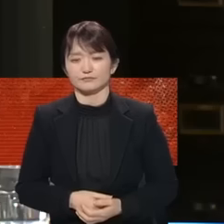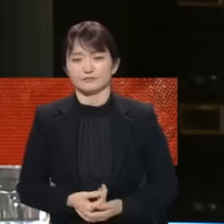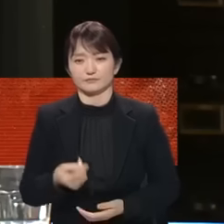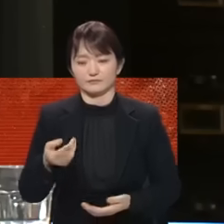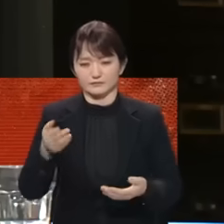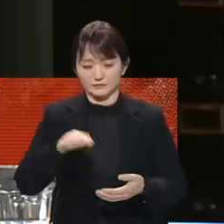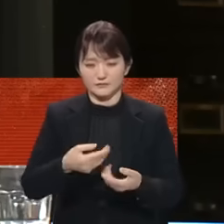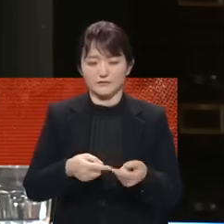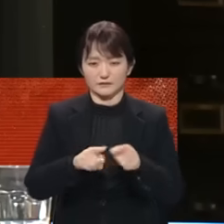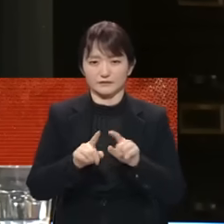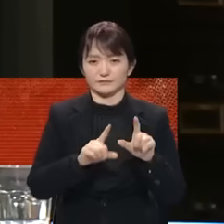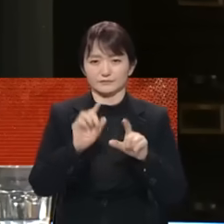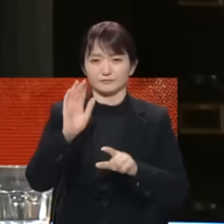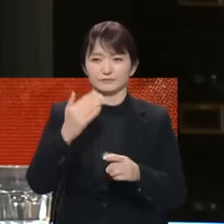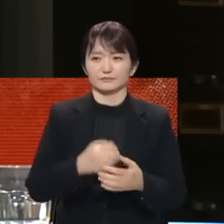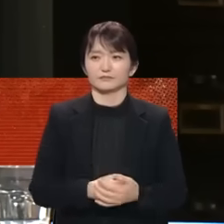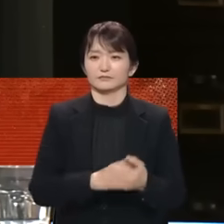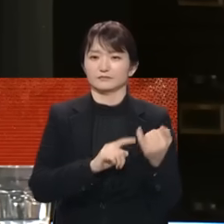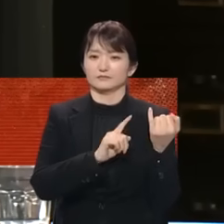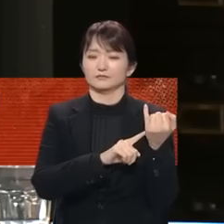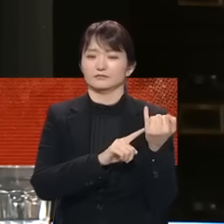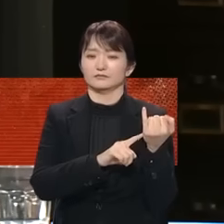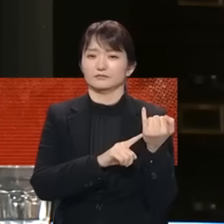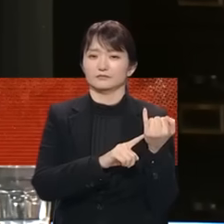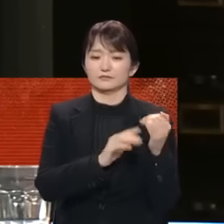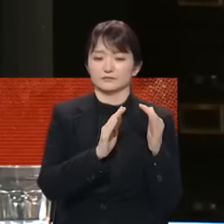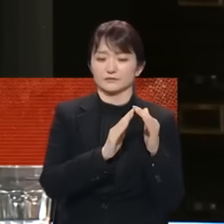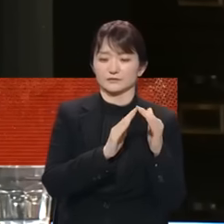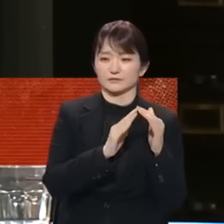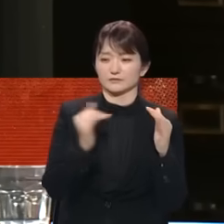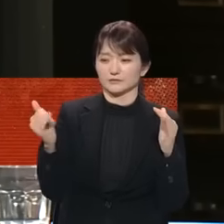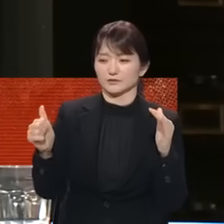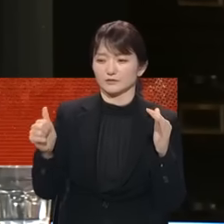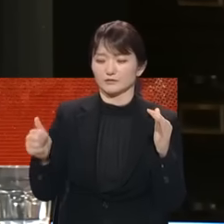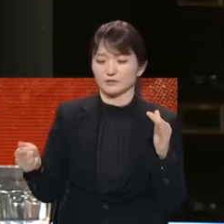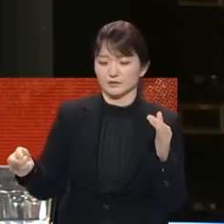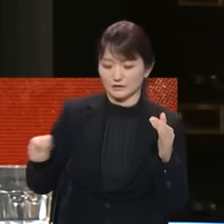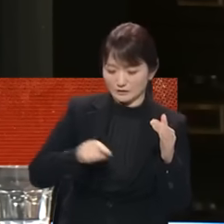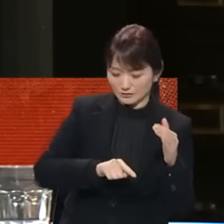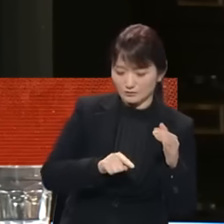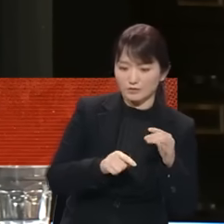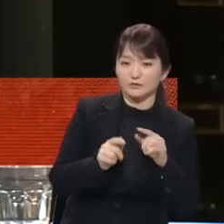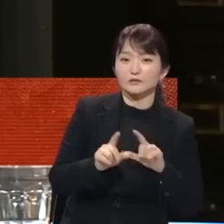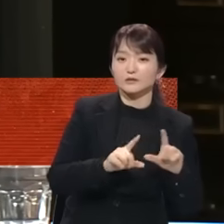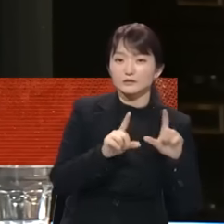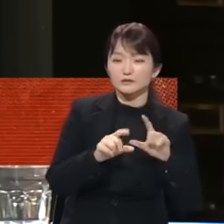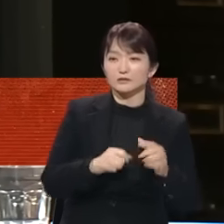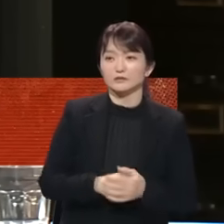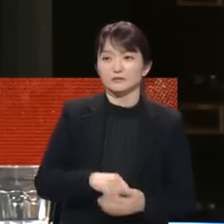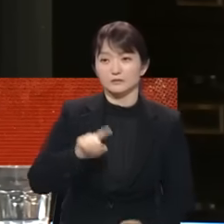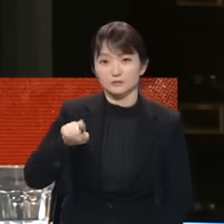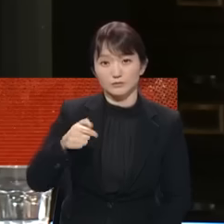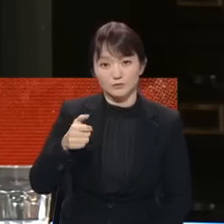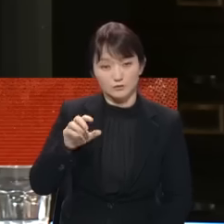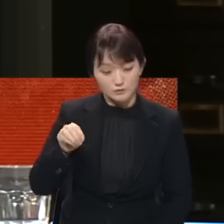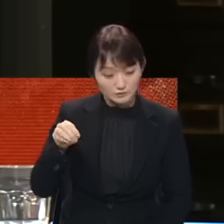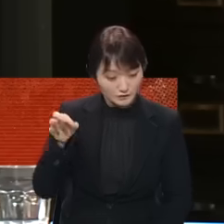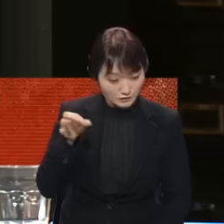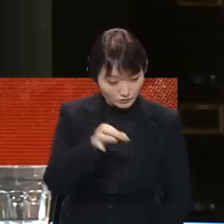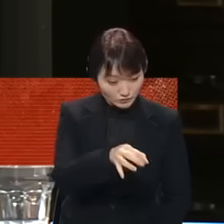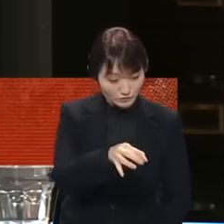그러니까 사연자분여 여성분 집에 남자가 들어와서 살면서 150만원 생활비